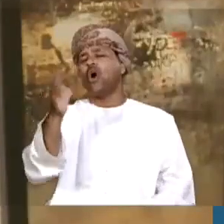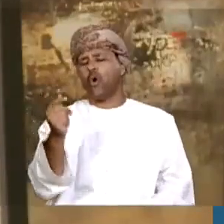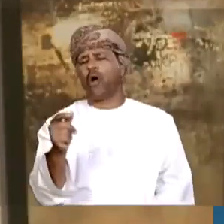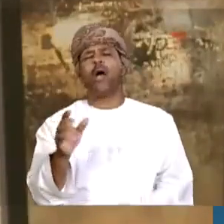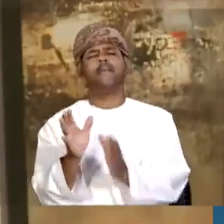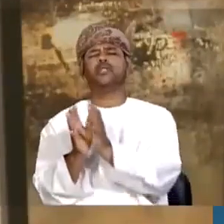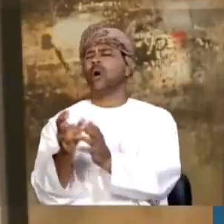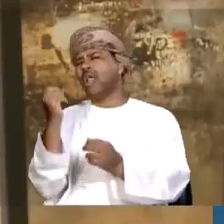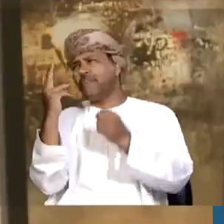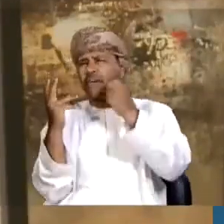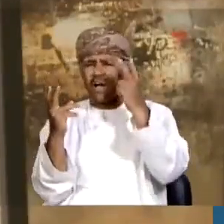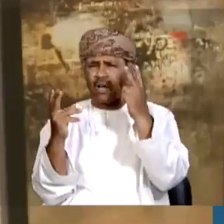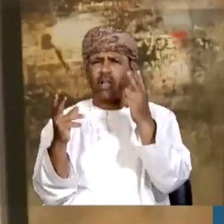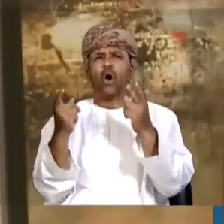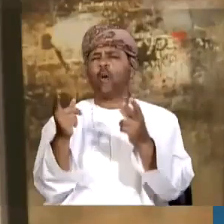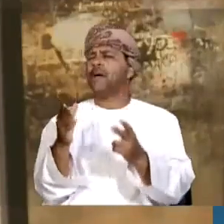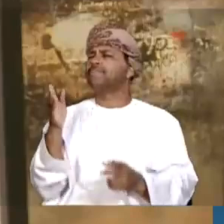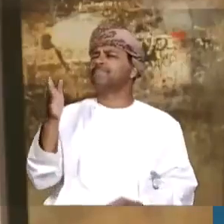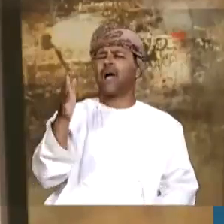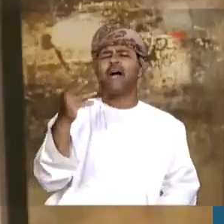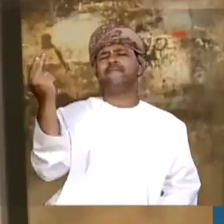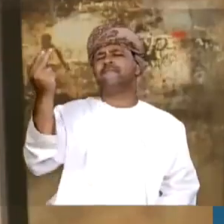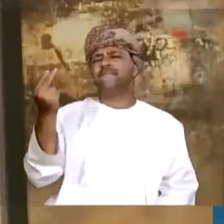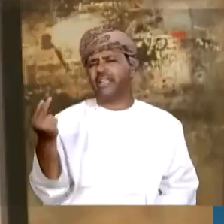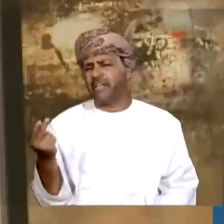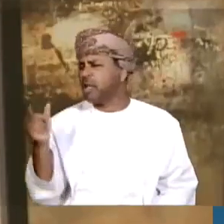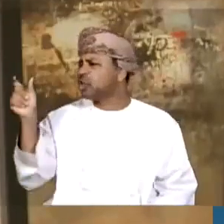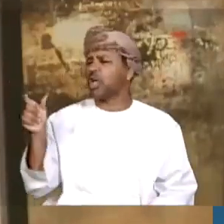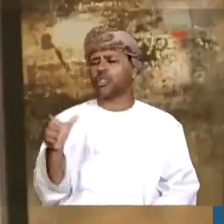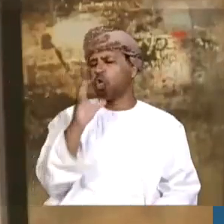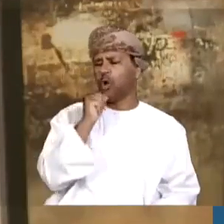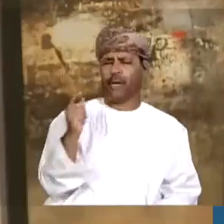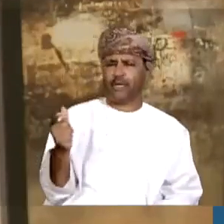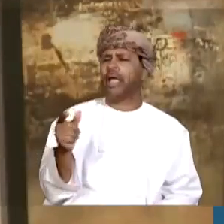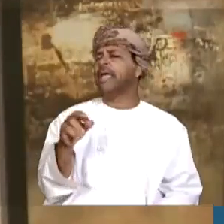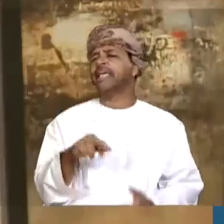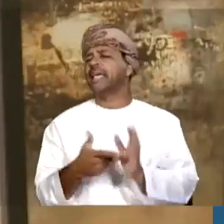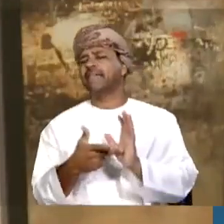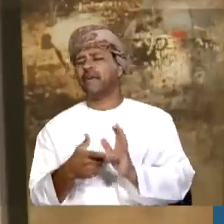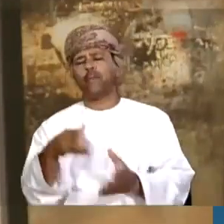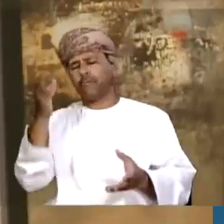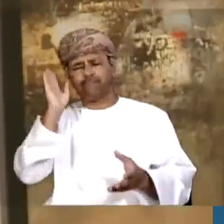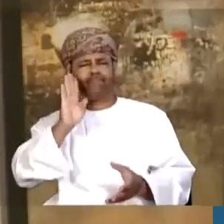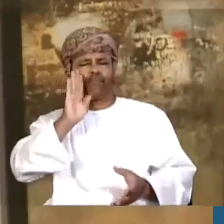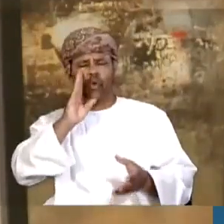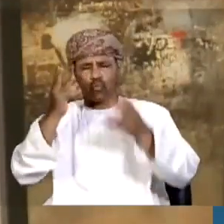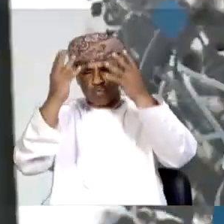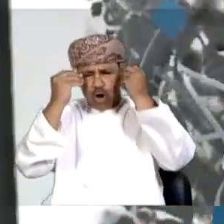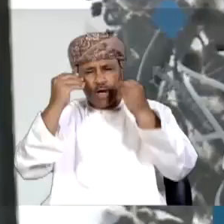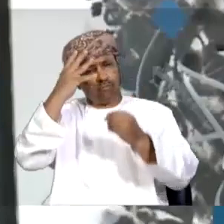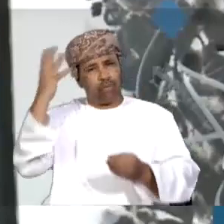من الأفكار والاتجاهات الفنية اللي الفنانون العمانيون يتعاملون معها بصيغة